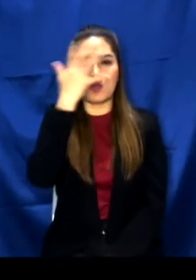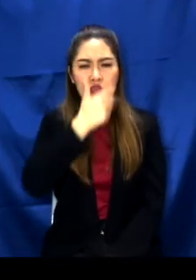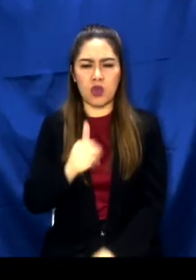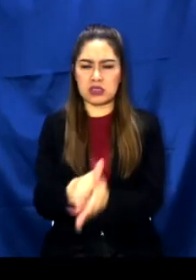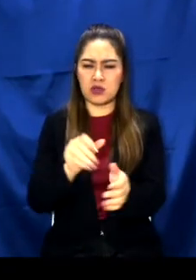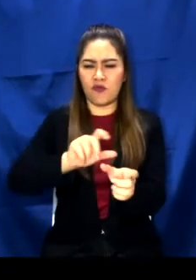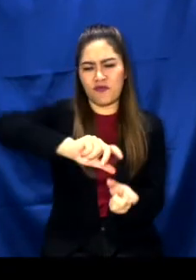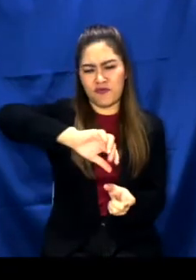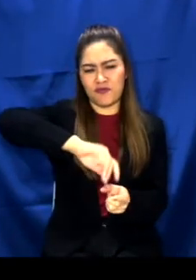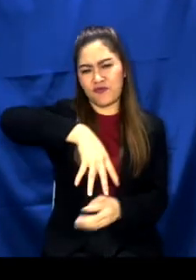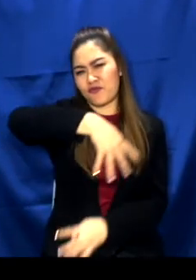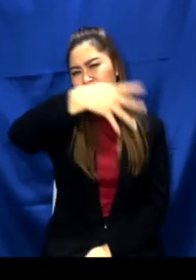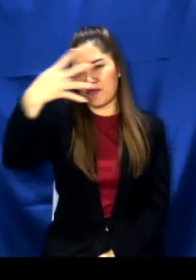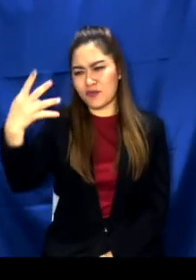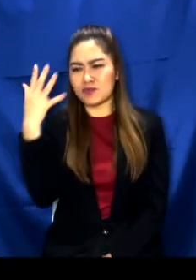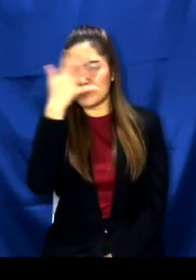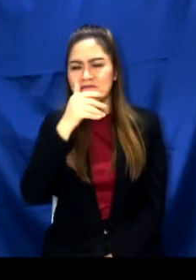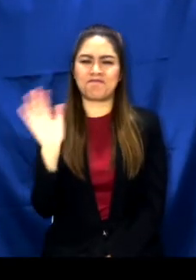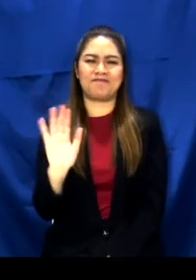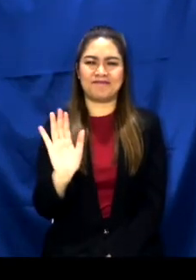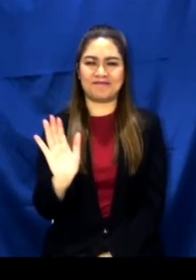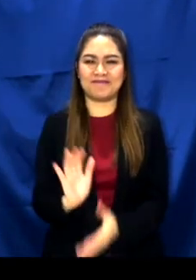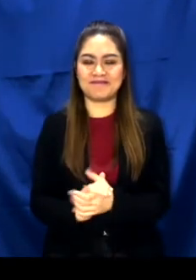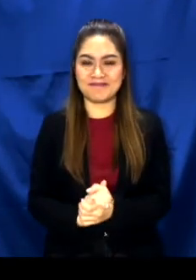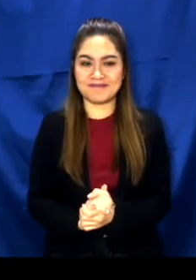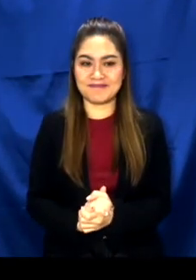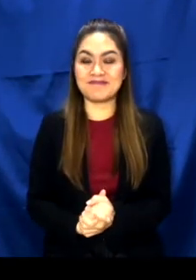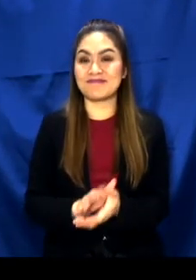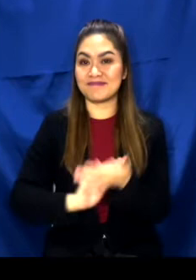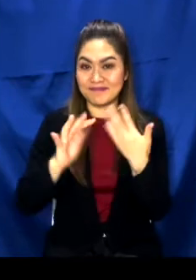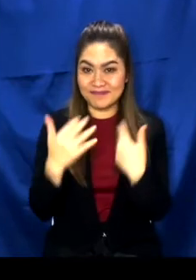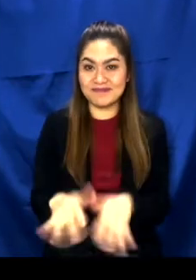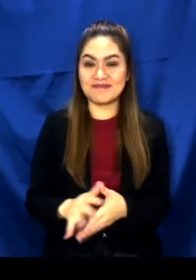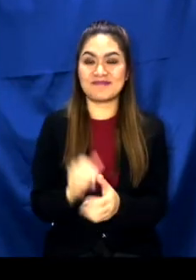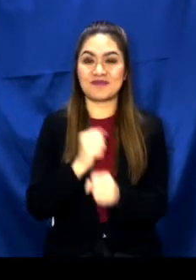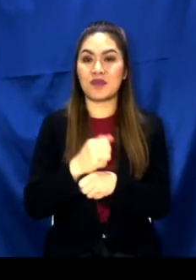สีลุ้งเลยก็ไม่เอานะคะจากนั้น